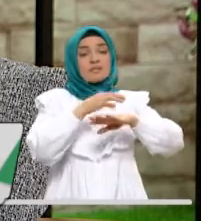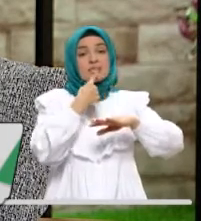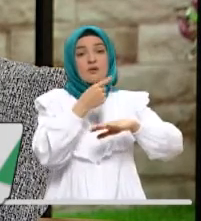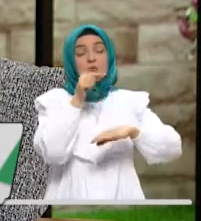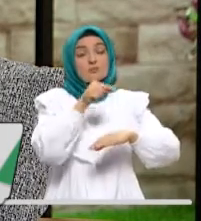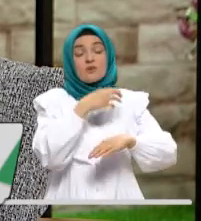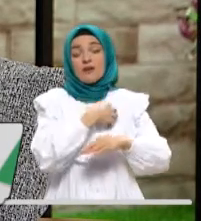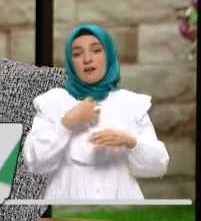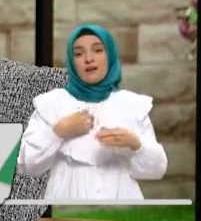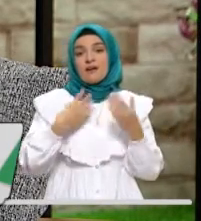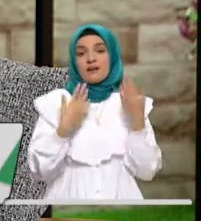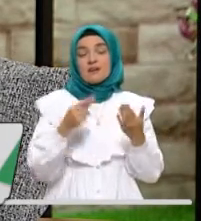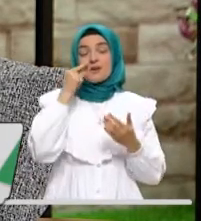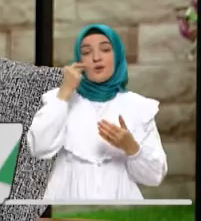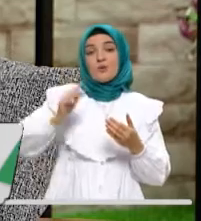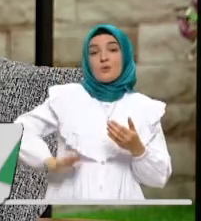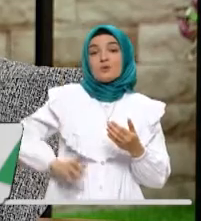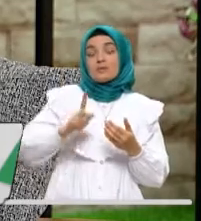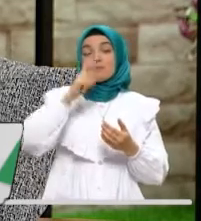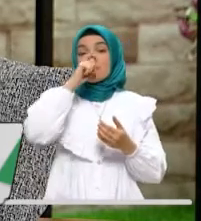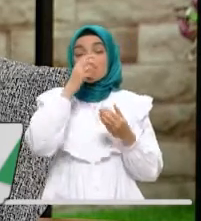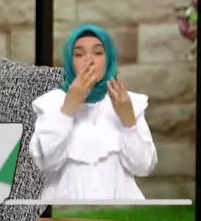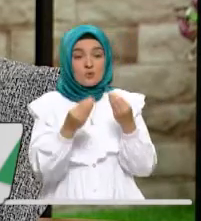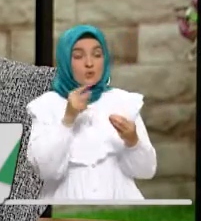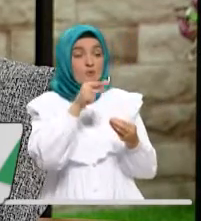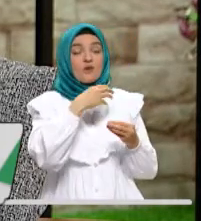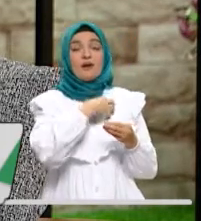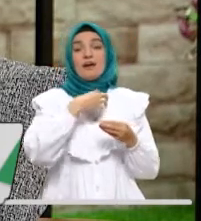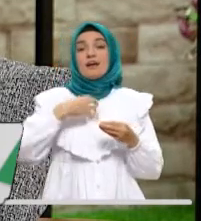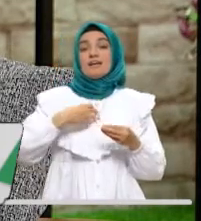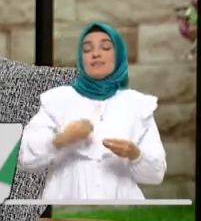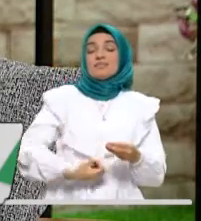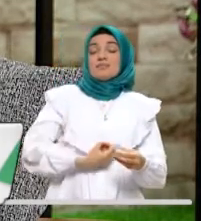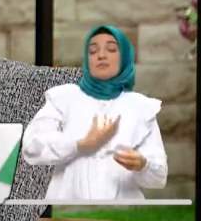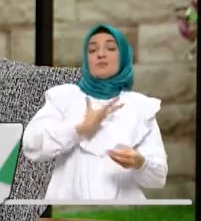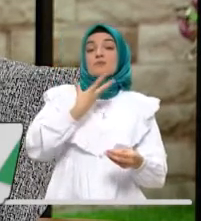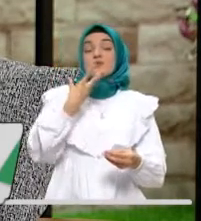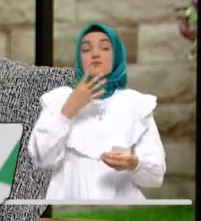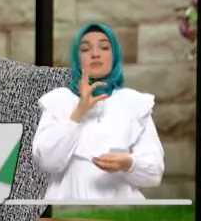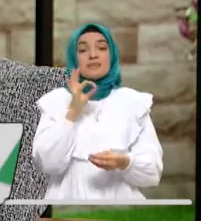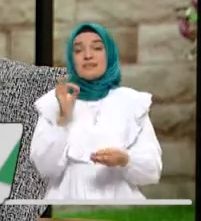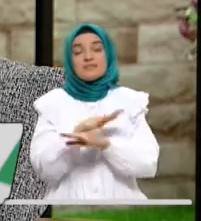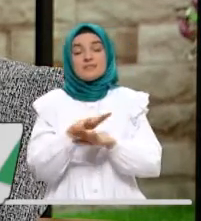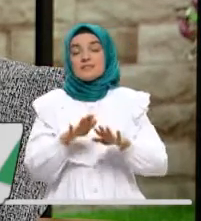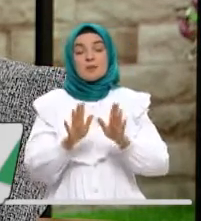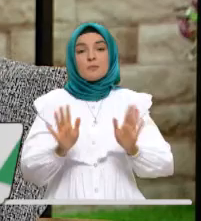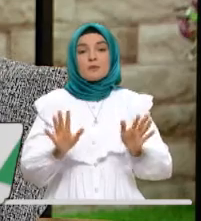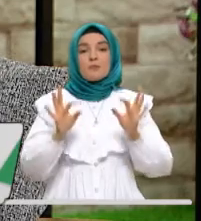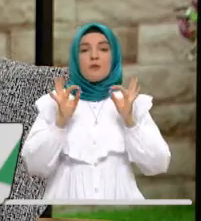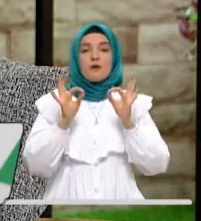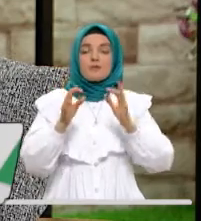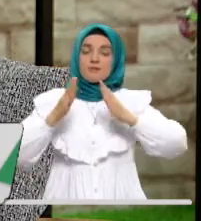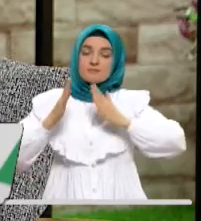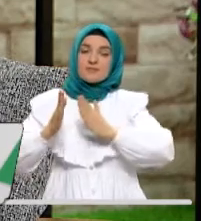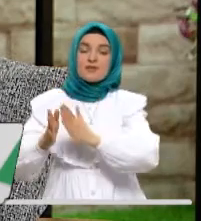anne. Oğulları bir padişah da olsa o annelik hani içgüdüsü ve annelik şefkatleri hiç bitmiyor ve her zaman